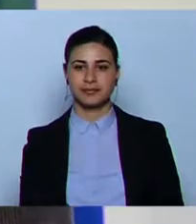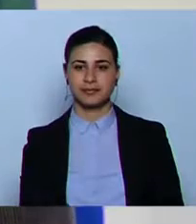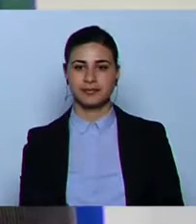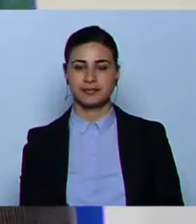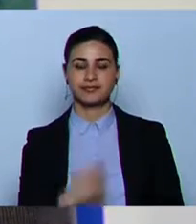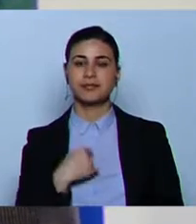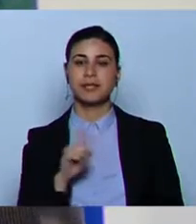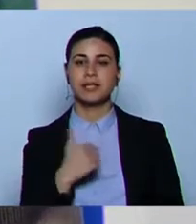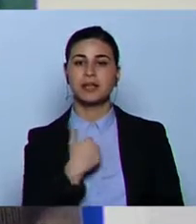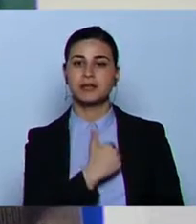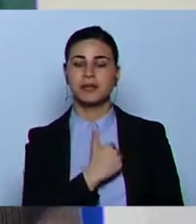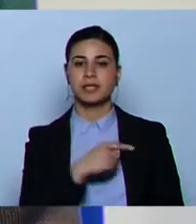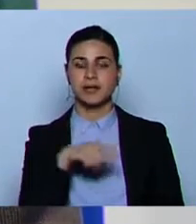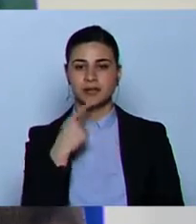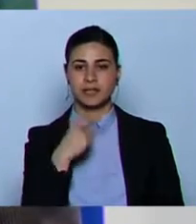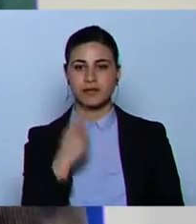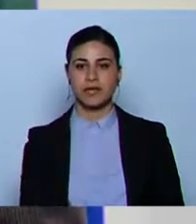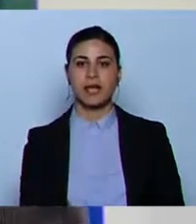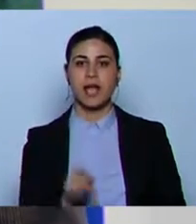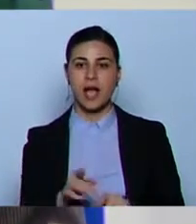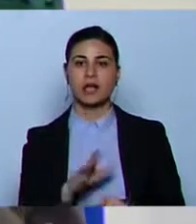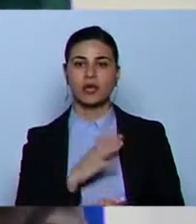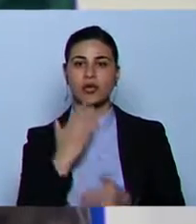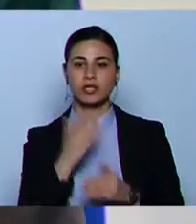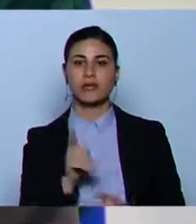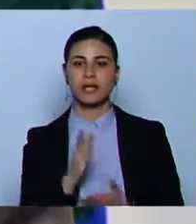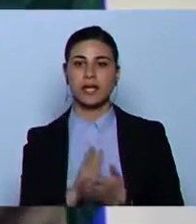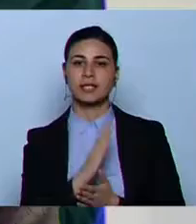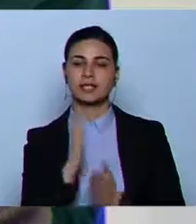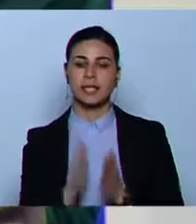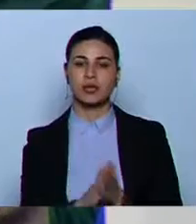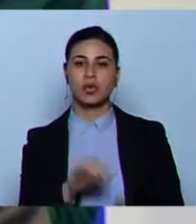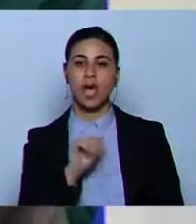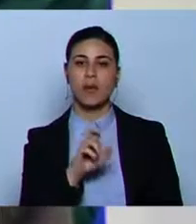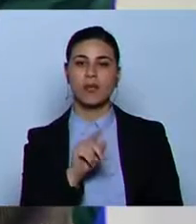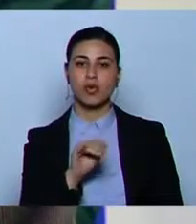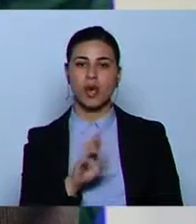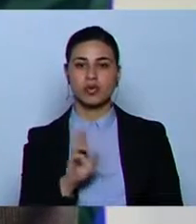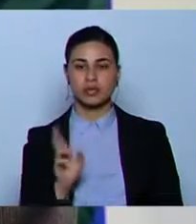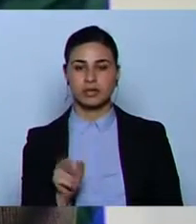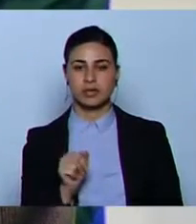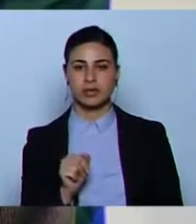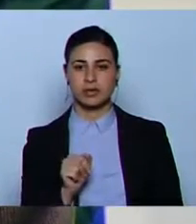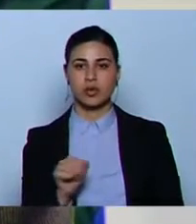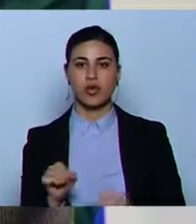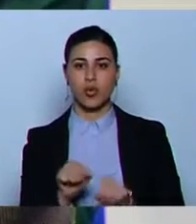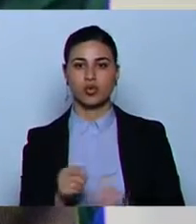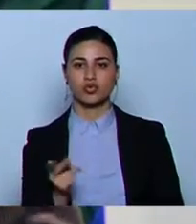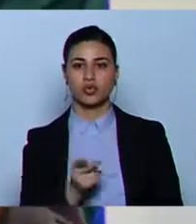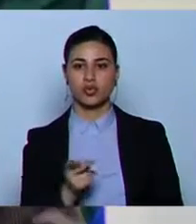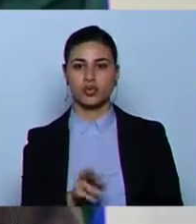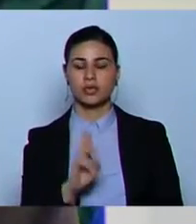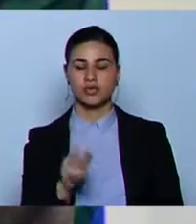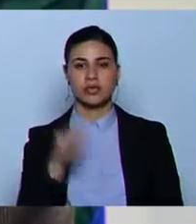მე რაც მინდა ვთქვა, აქ იყო კითხვა, რა არის საერთო ამბროლაურსა და ა გორს შორის